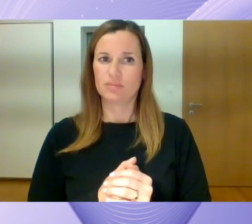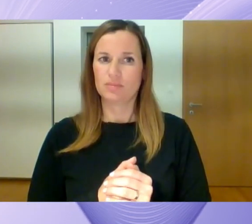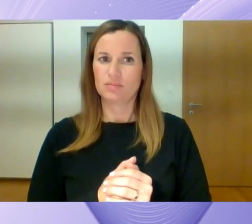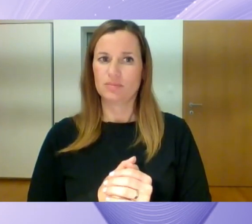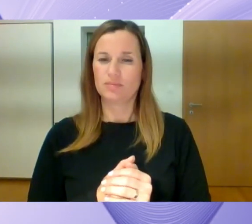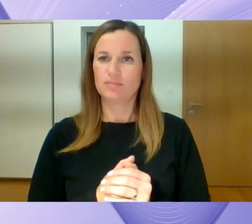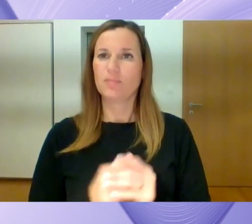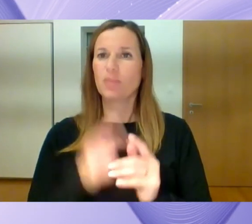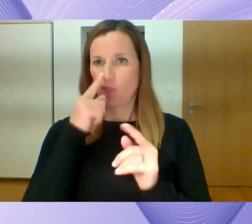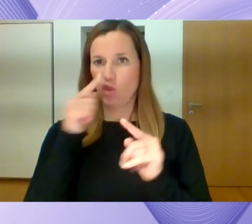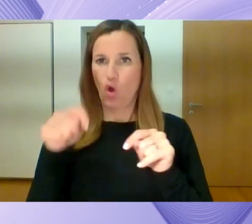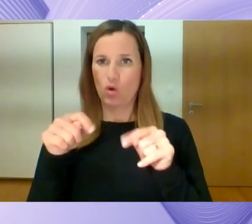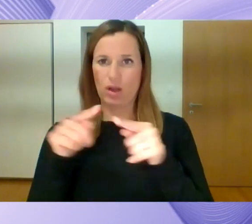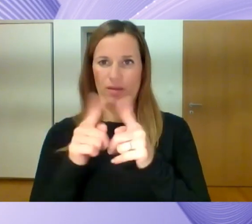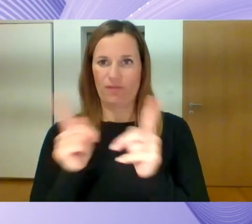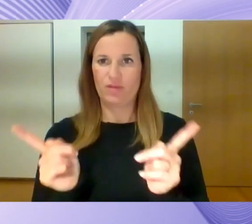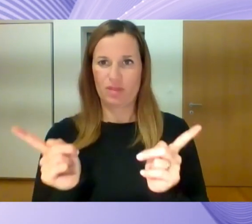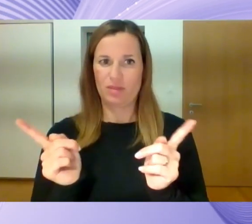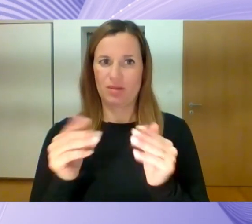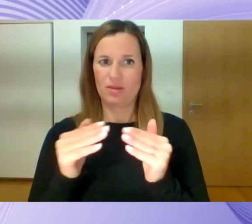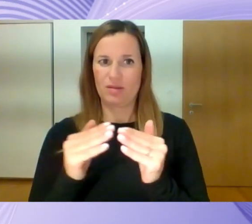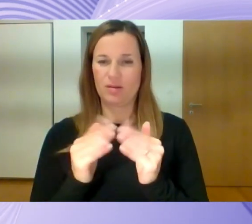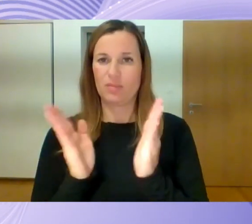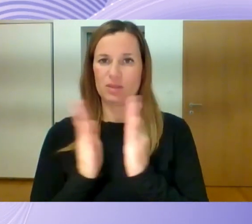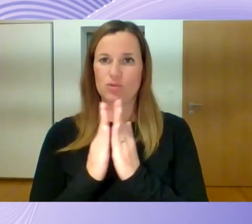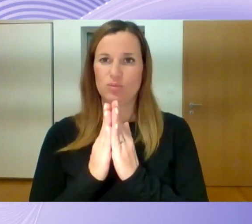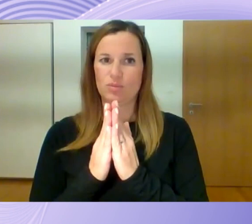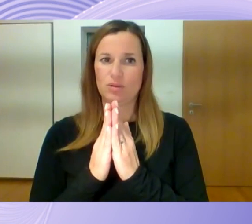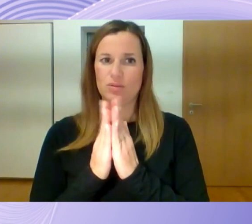Kar nogi naven, pa nogi skupaj.